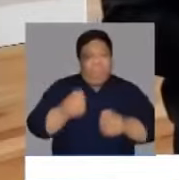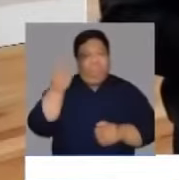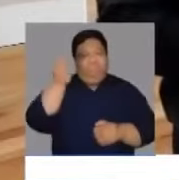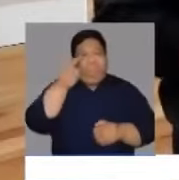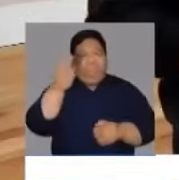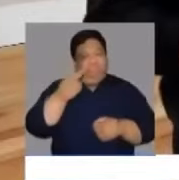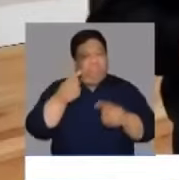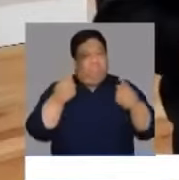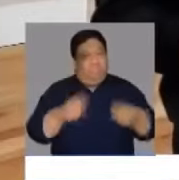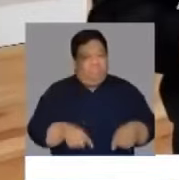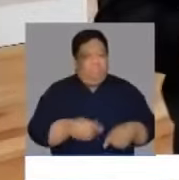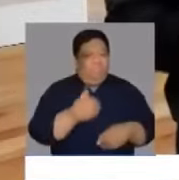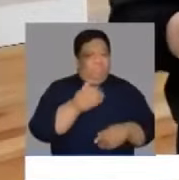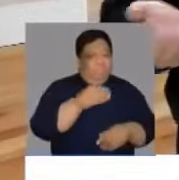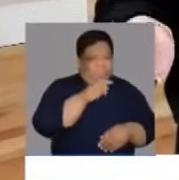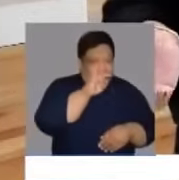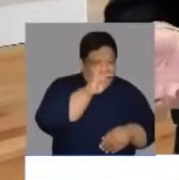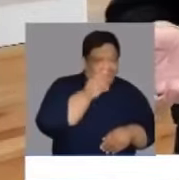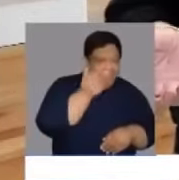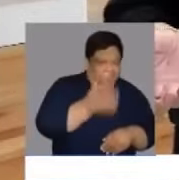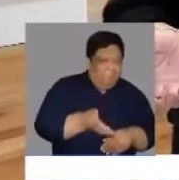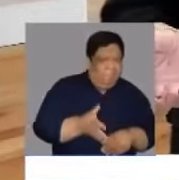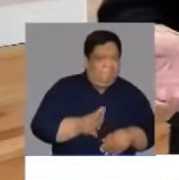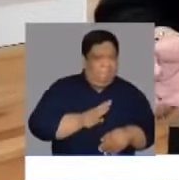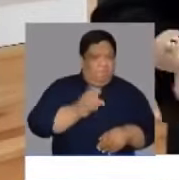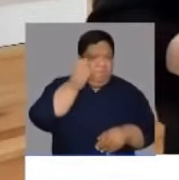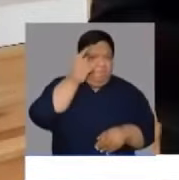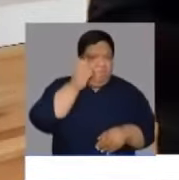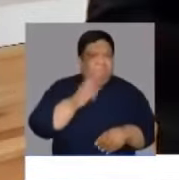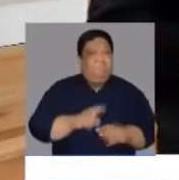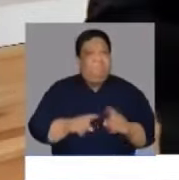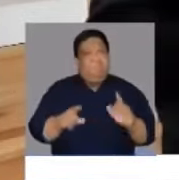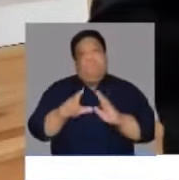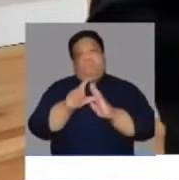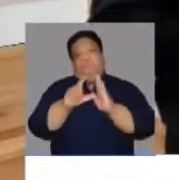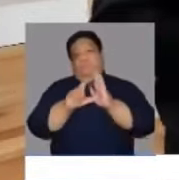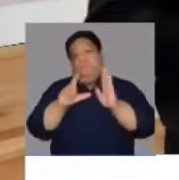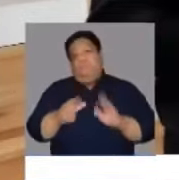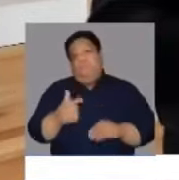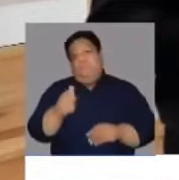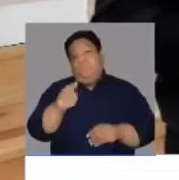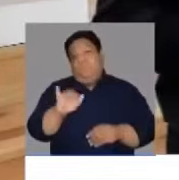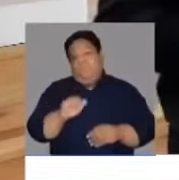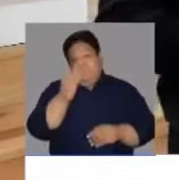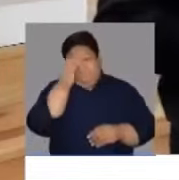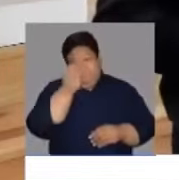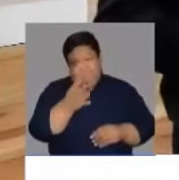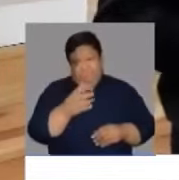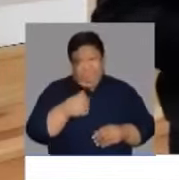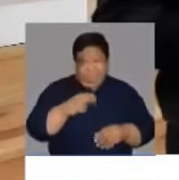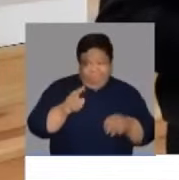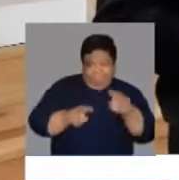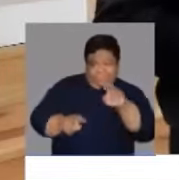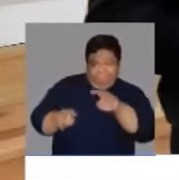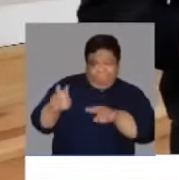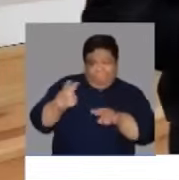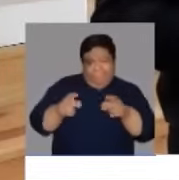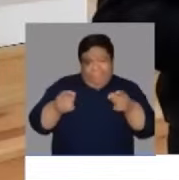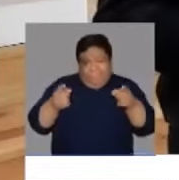batang ito. Heto ang sabi ni Attorney Gabby, wala po ako nakikitang ganung klaseng kapabayaan sa kasong